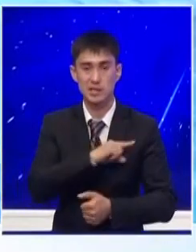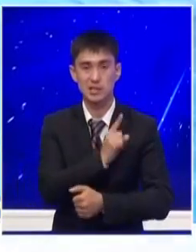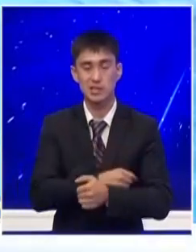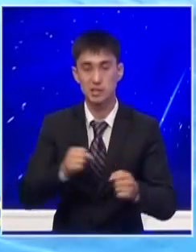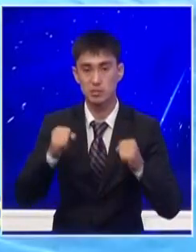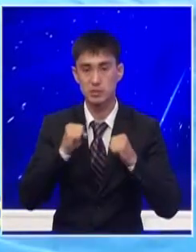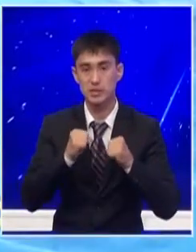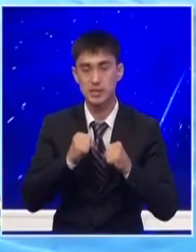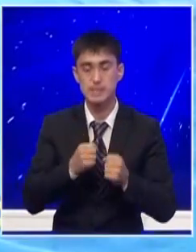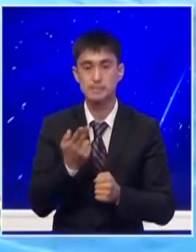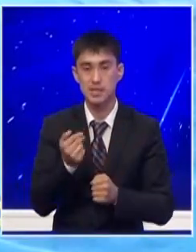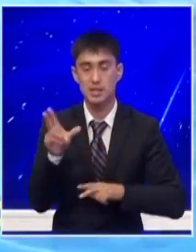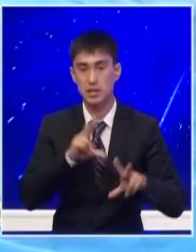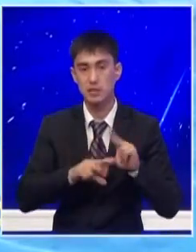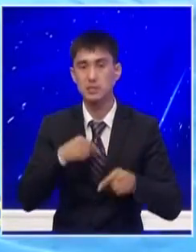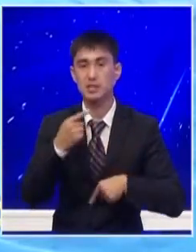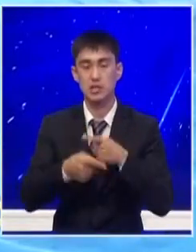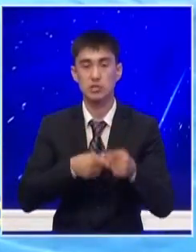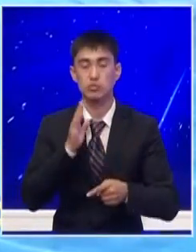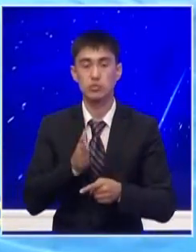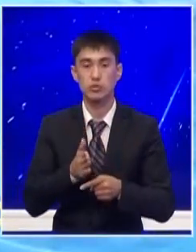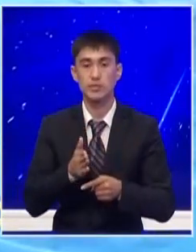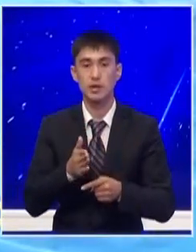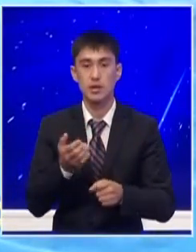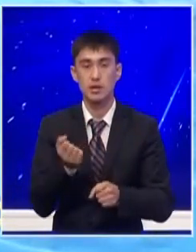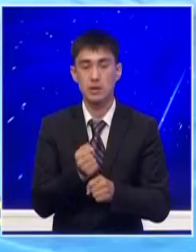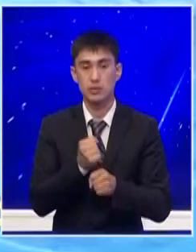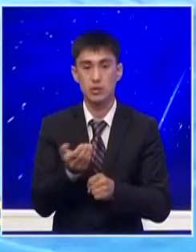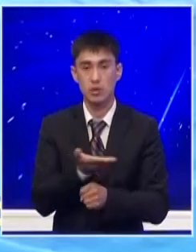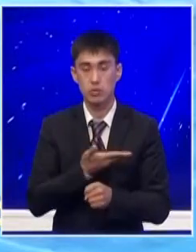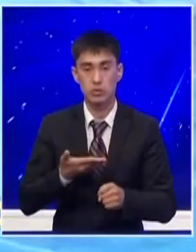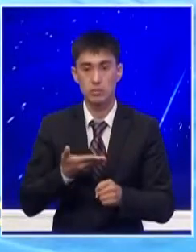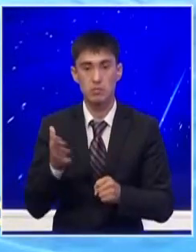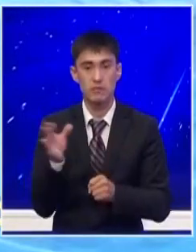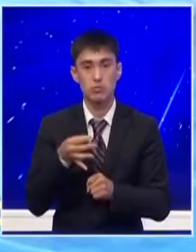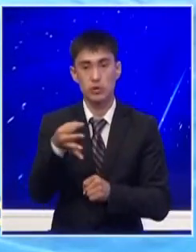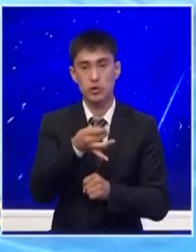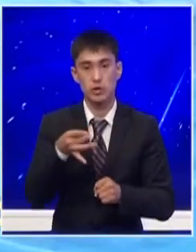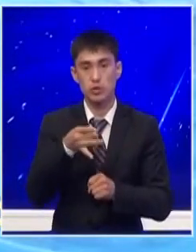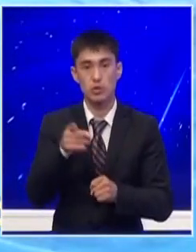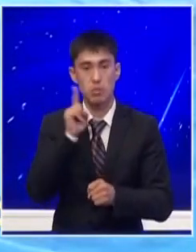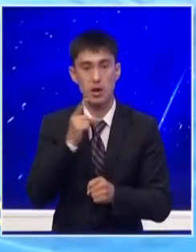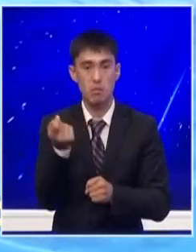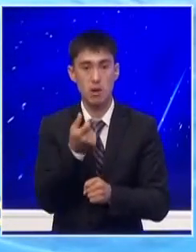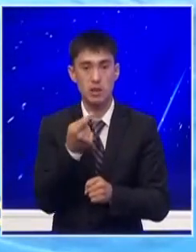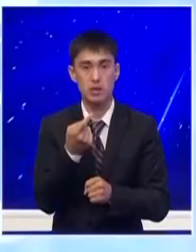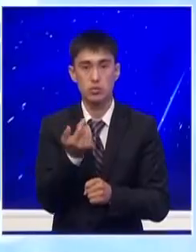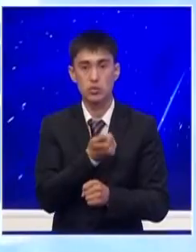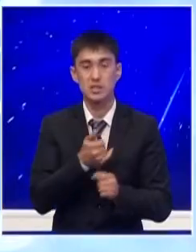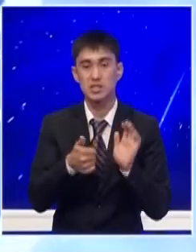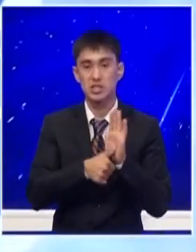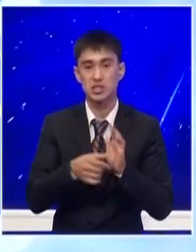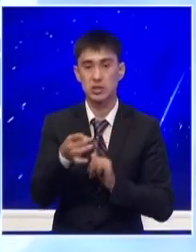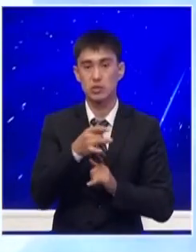спортсмены. Мы, конечно, надеемся, и дальше будет, но надо работать. По всему региону пока еще мало, только у нас в